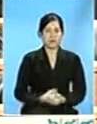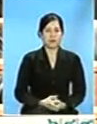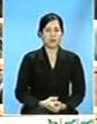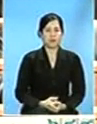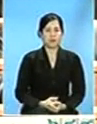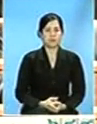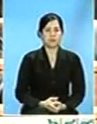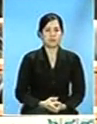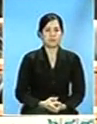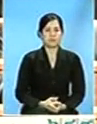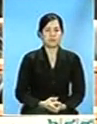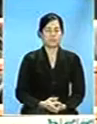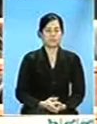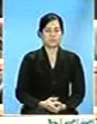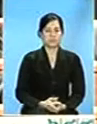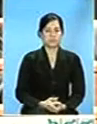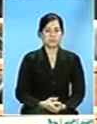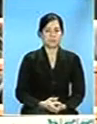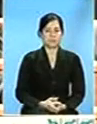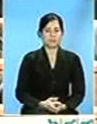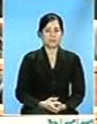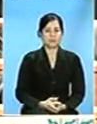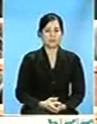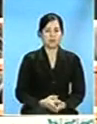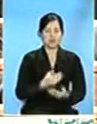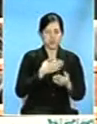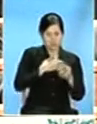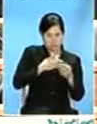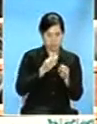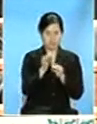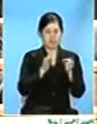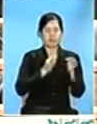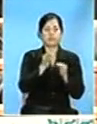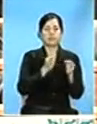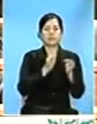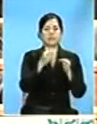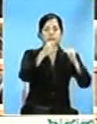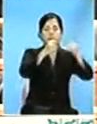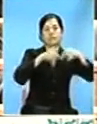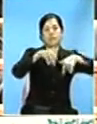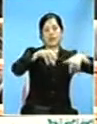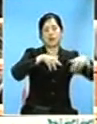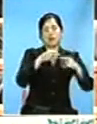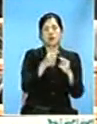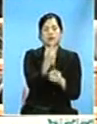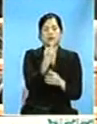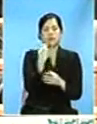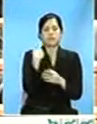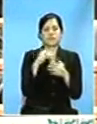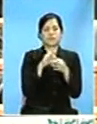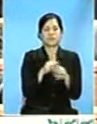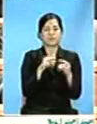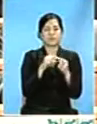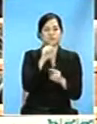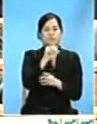ที่ผมยังตอบคำถามของพี่น้องประชาชนไม่ได้นะครับว่าที่มาของสมาชิกวุฒิสภ